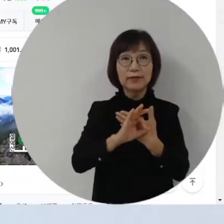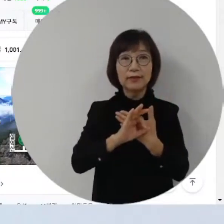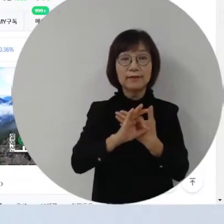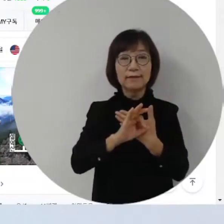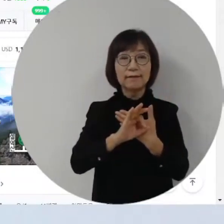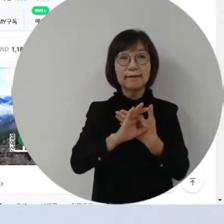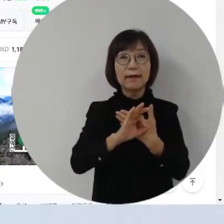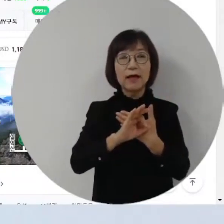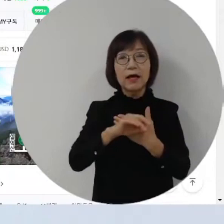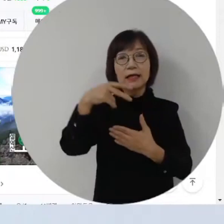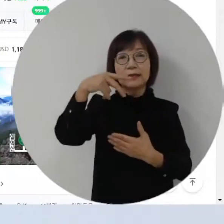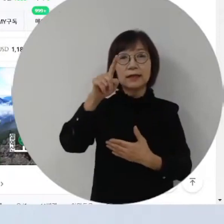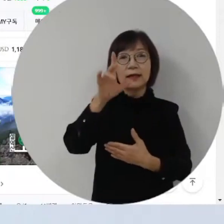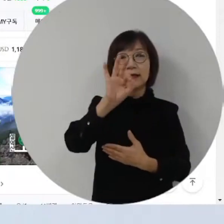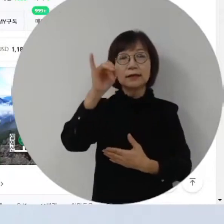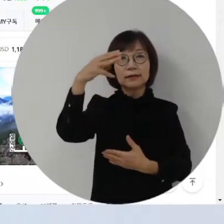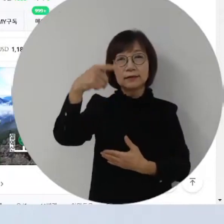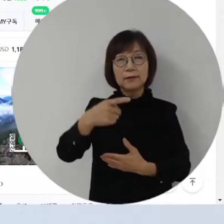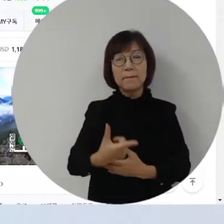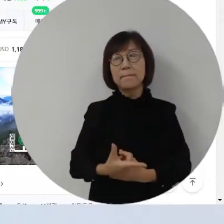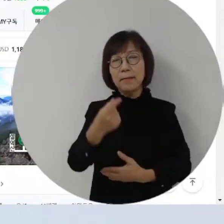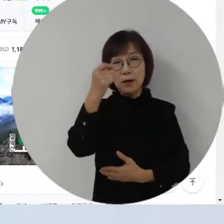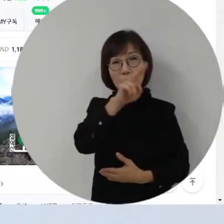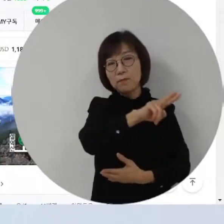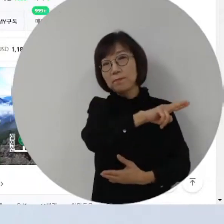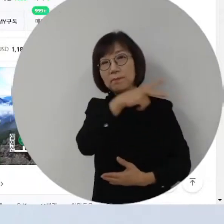대신에 영어로 된 URL 주소를 입력하셔야 돼요.